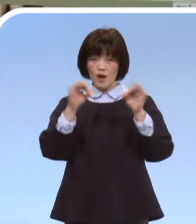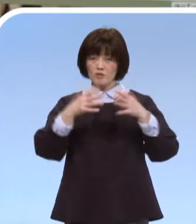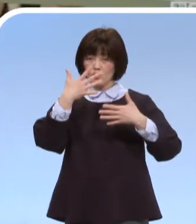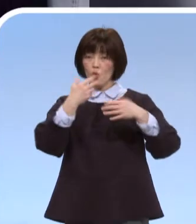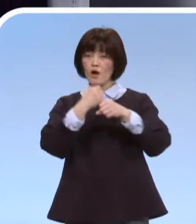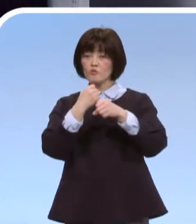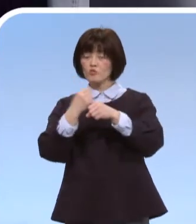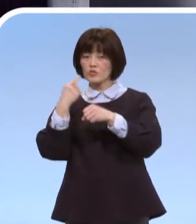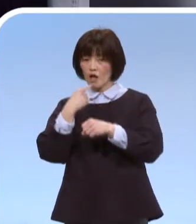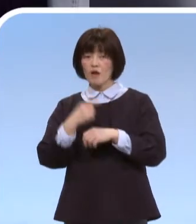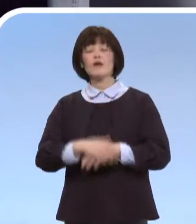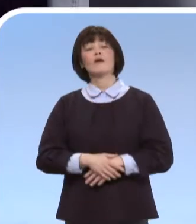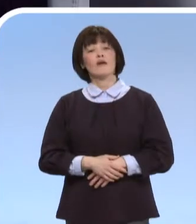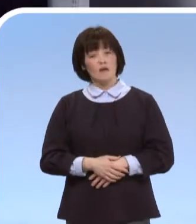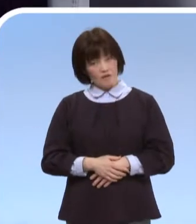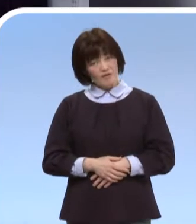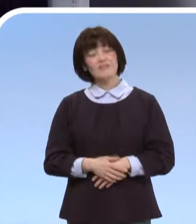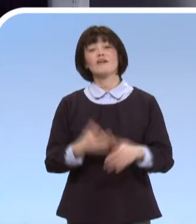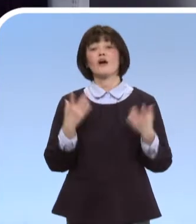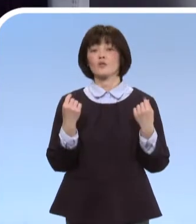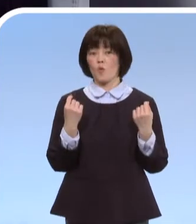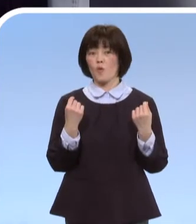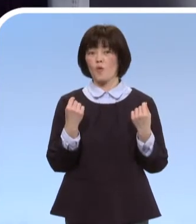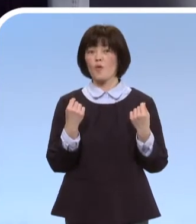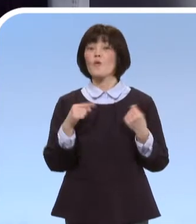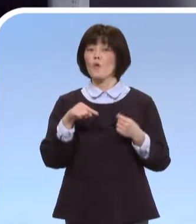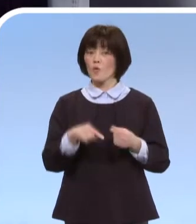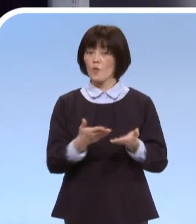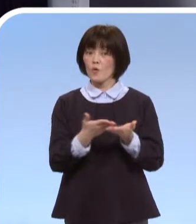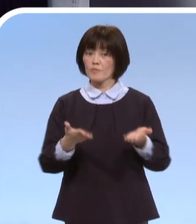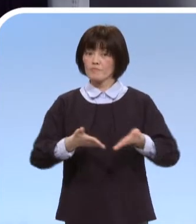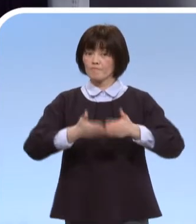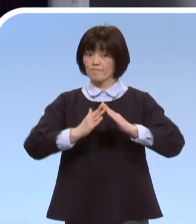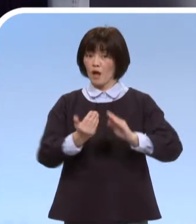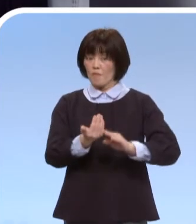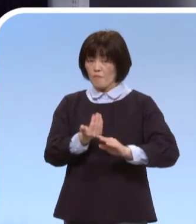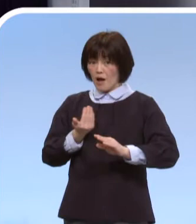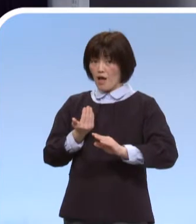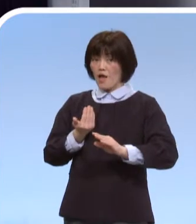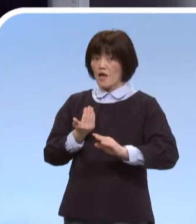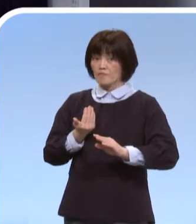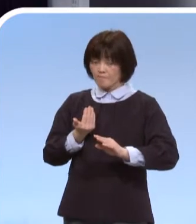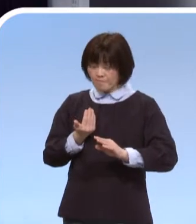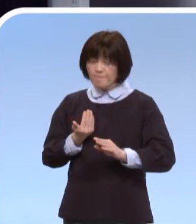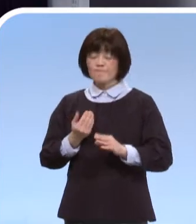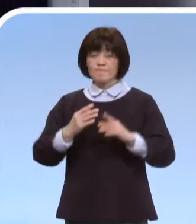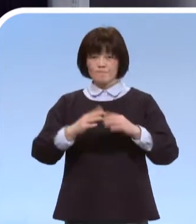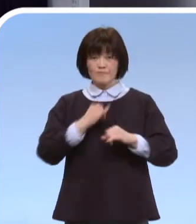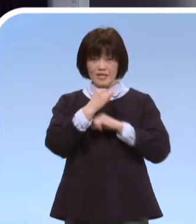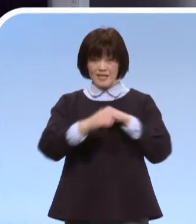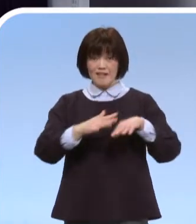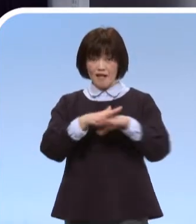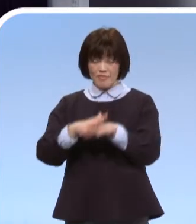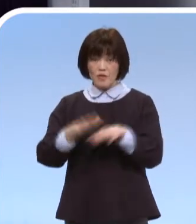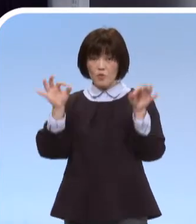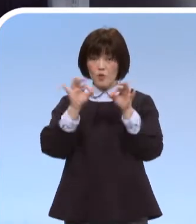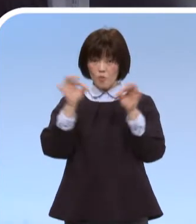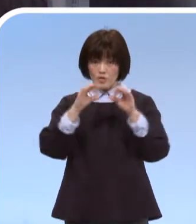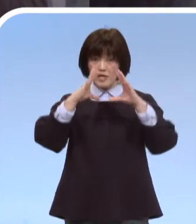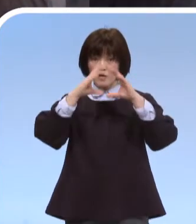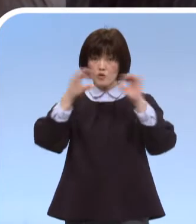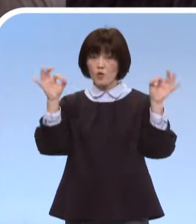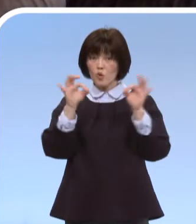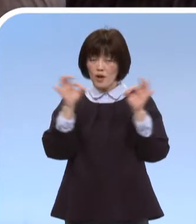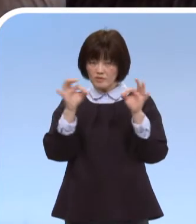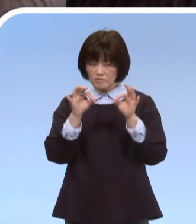たと。 そうなんです、フクルを立ち上げる前クラウドファンディングで資金を募り